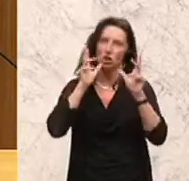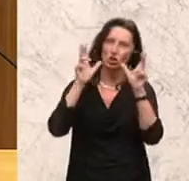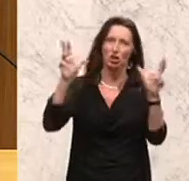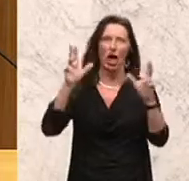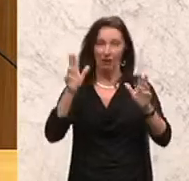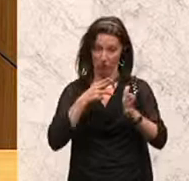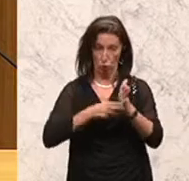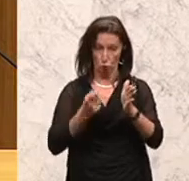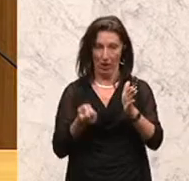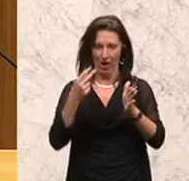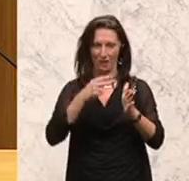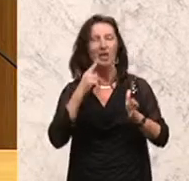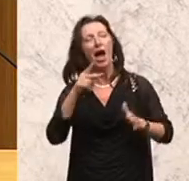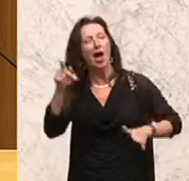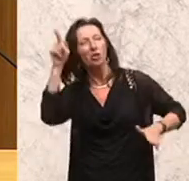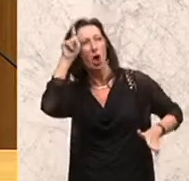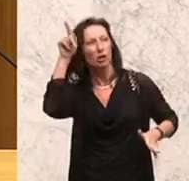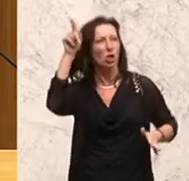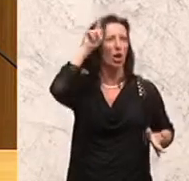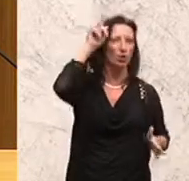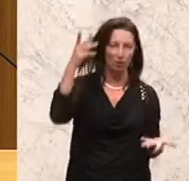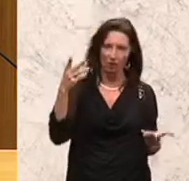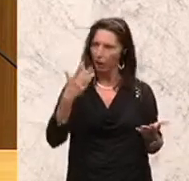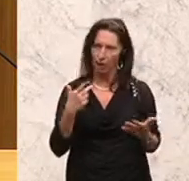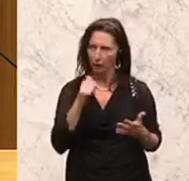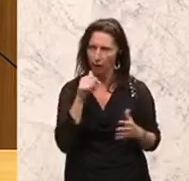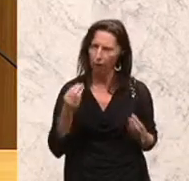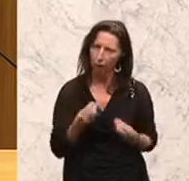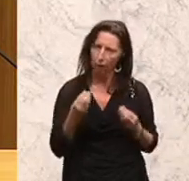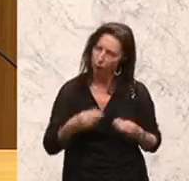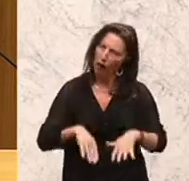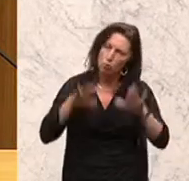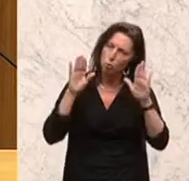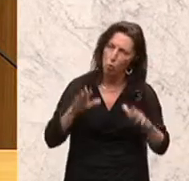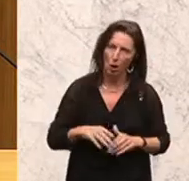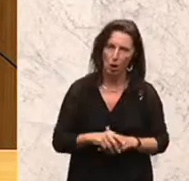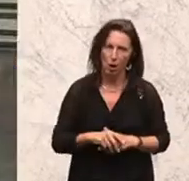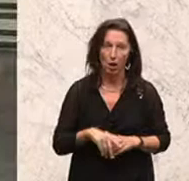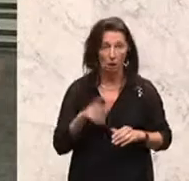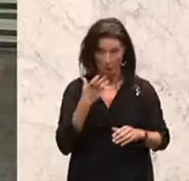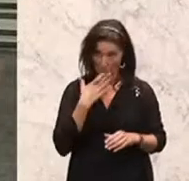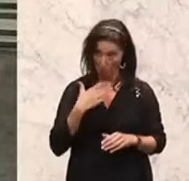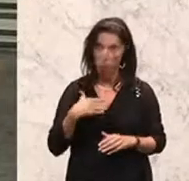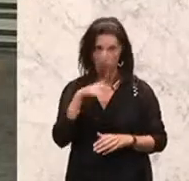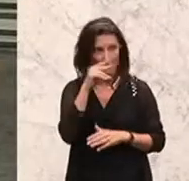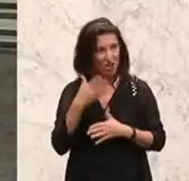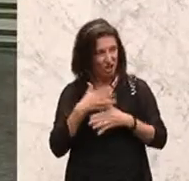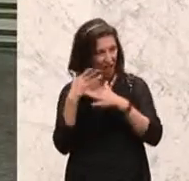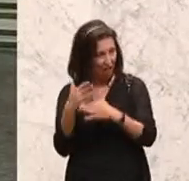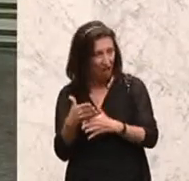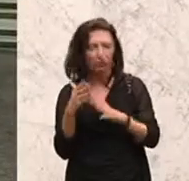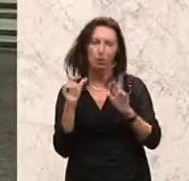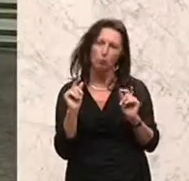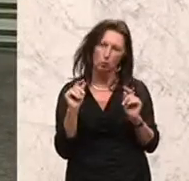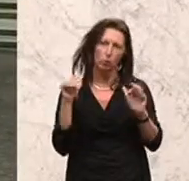sich verbessern. Aber das ist nun einmal kein Asylgrund. Und wenn wir Menschen helfen wollen, müssen wir diese